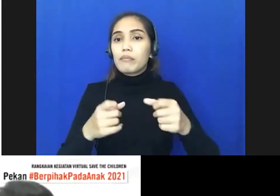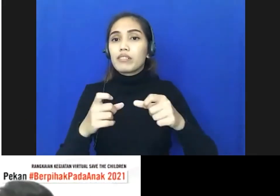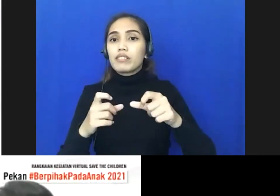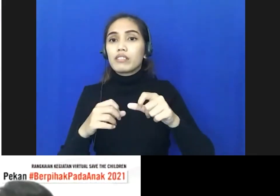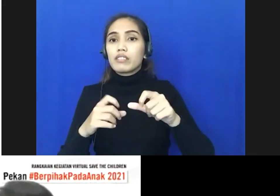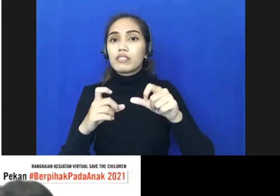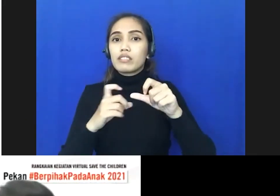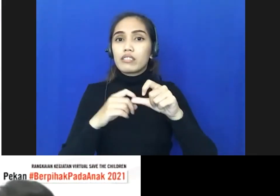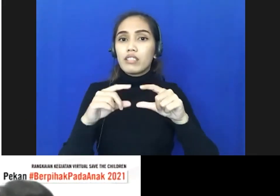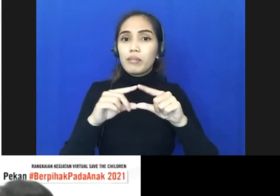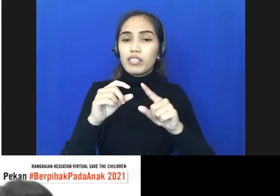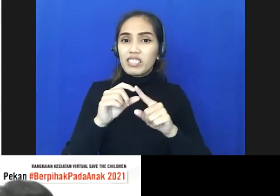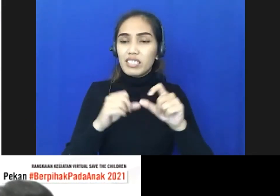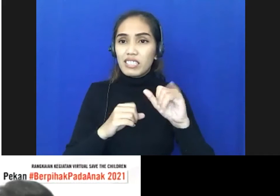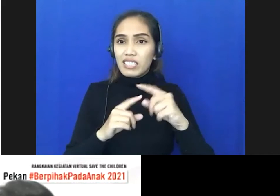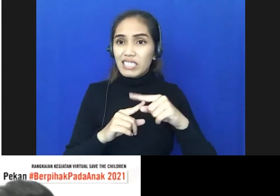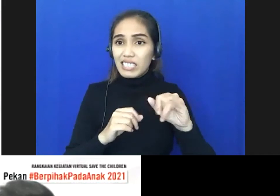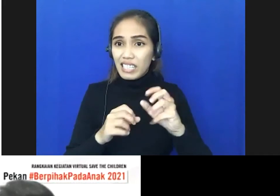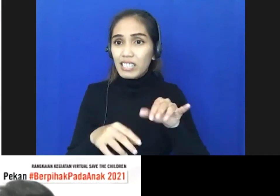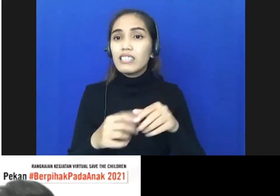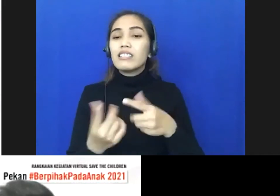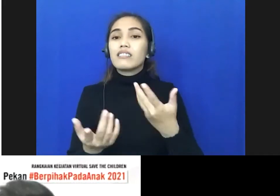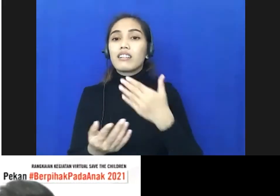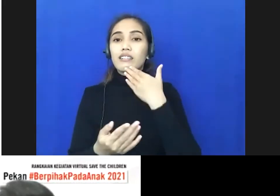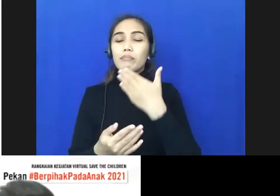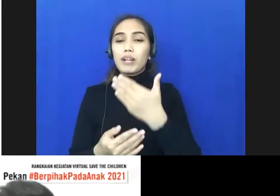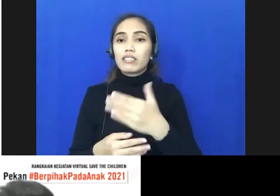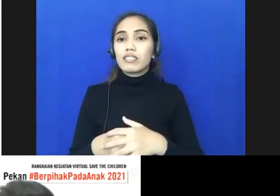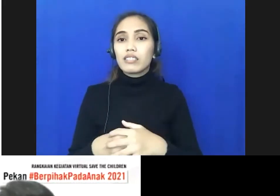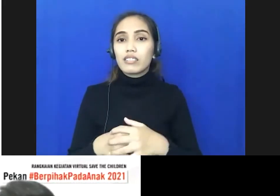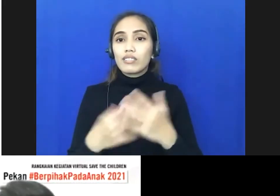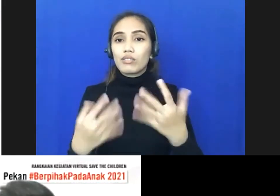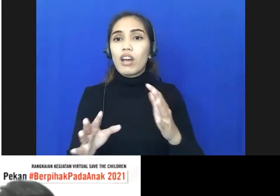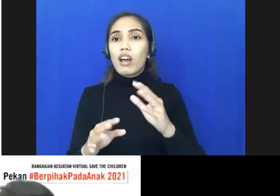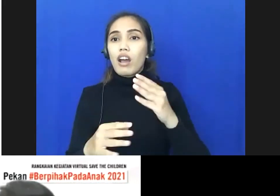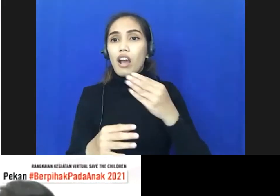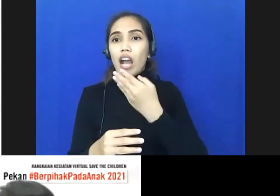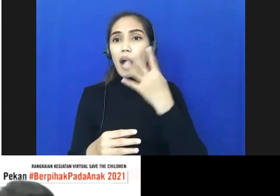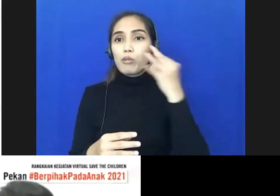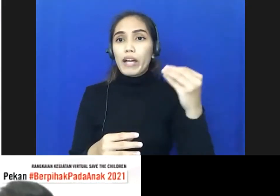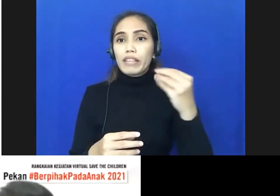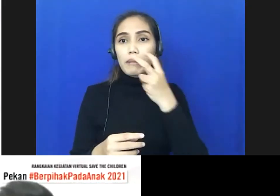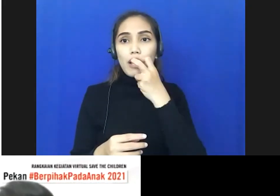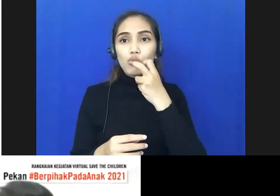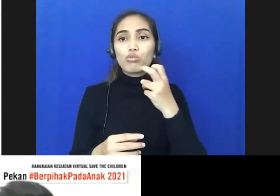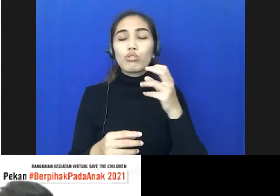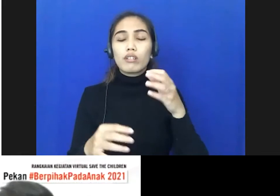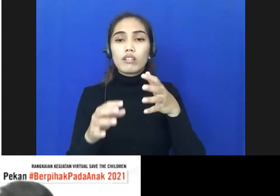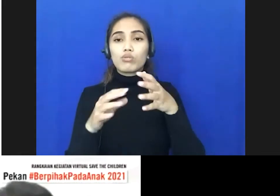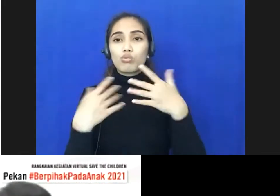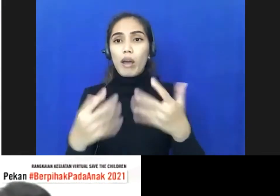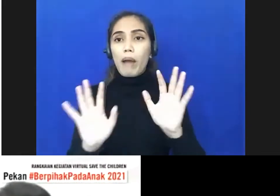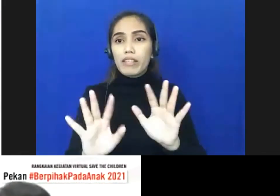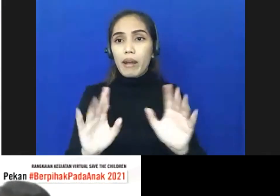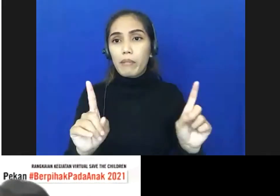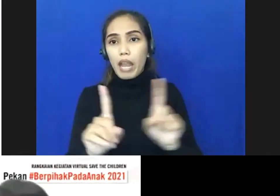terima kasih. Jadi alhamdulillah sekarang Dr. Rikmasari ya di Kabupaten Bandung sudah banyak pendamping untuk Kalakarya ini.